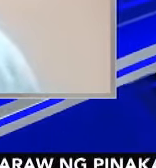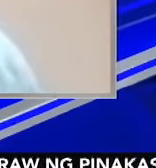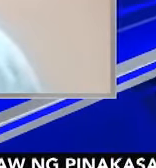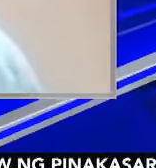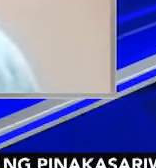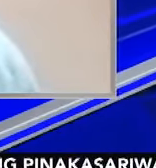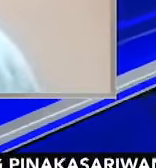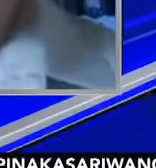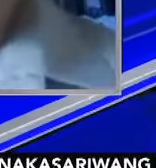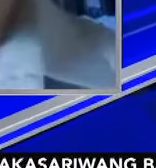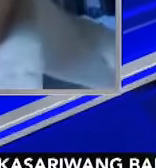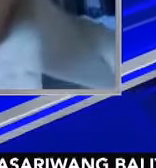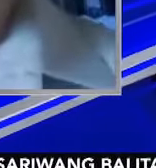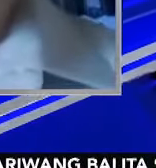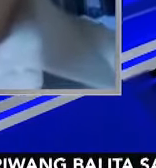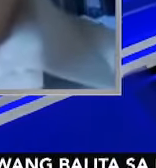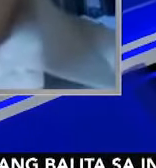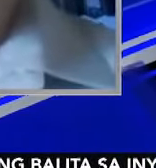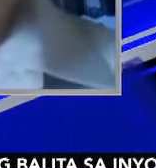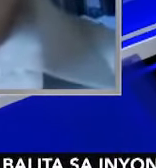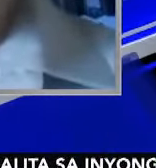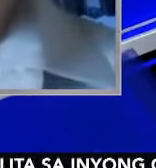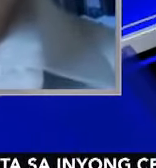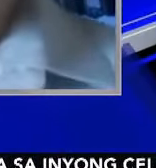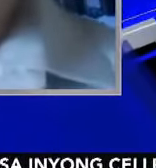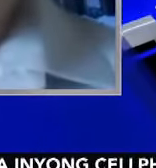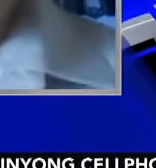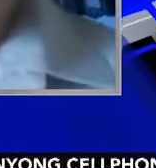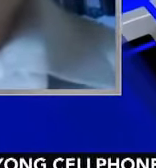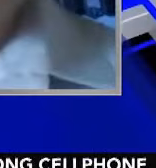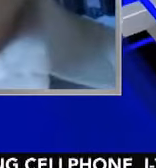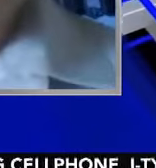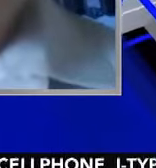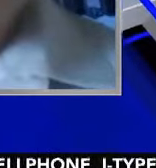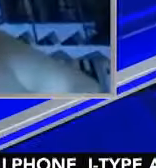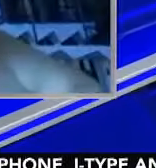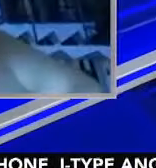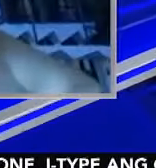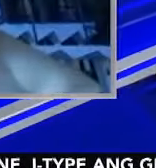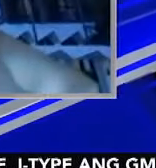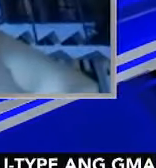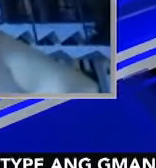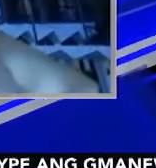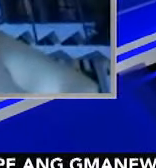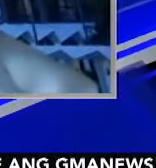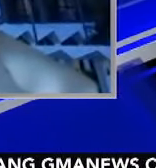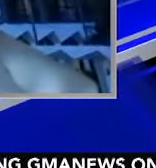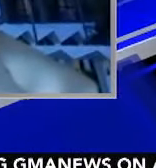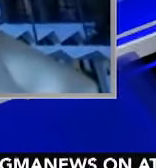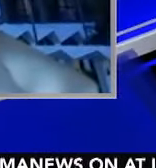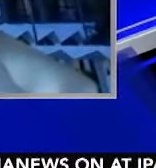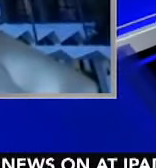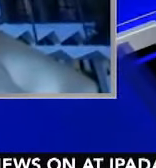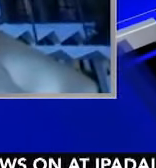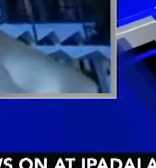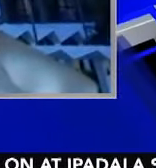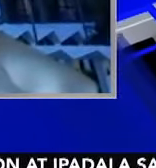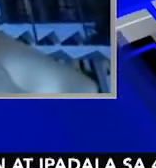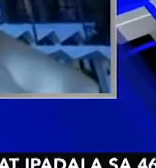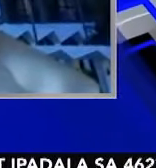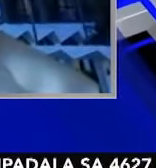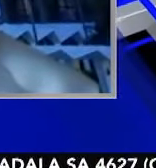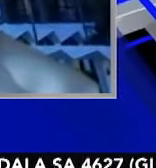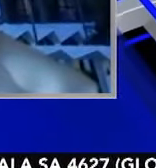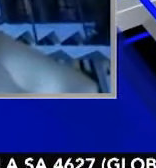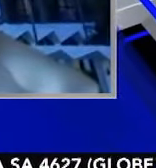ko na yung mga kinakaltas. Dinulog ng sumbungan ng bayan sa SSS ang reklamo. Yung my.sss account, di ba yung user